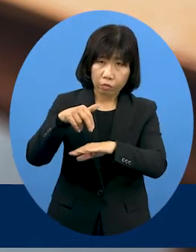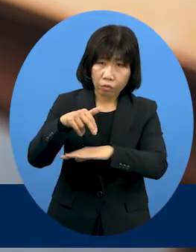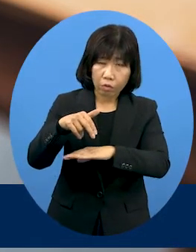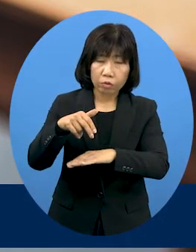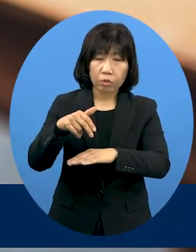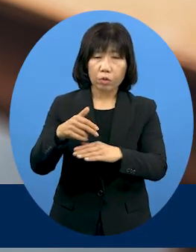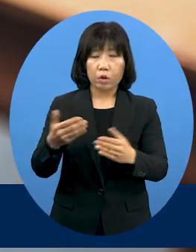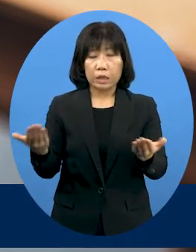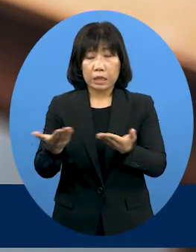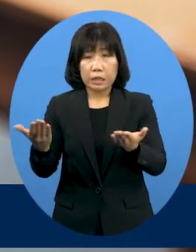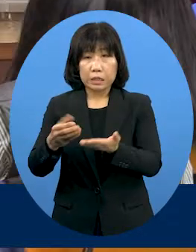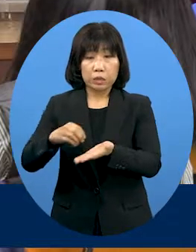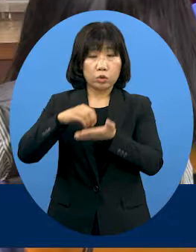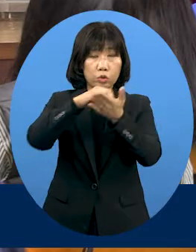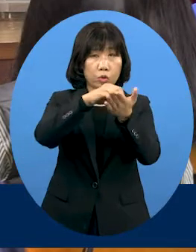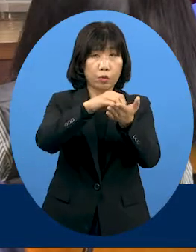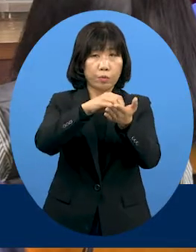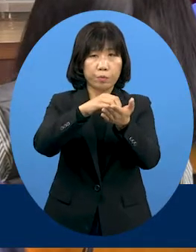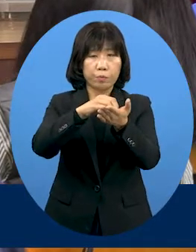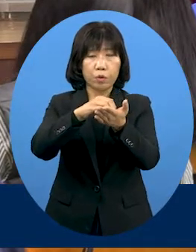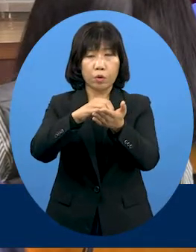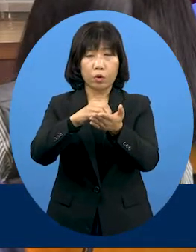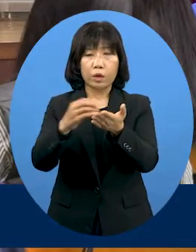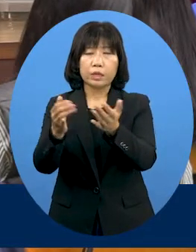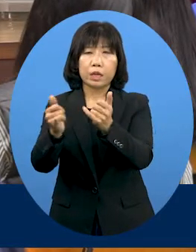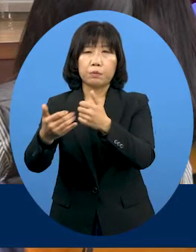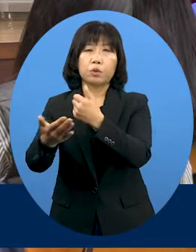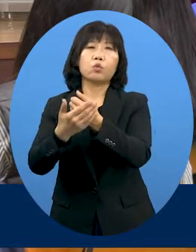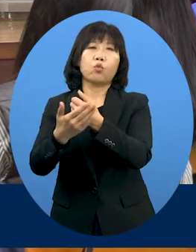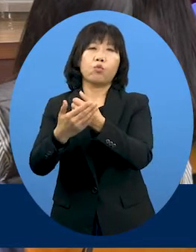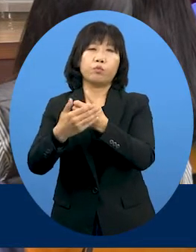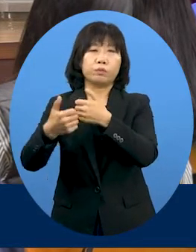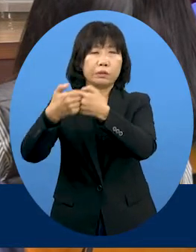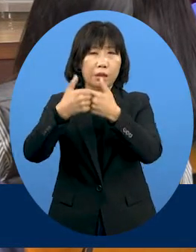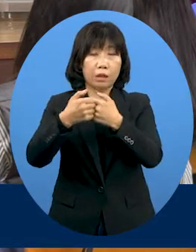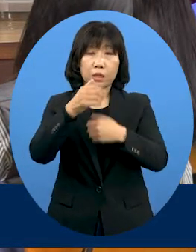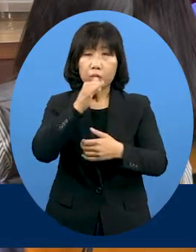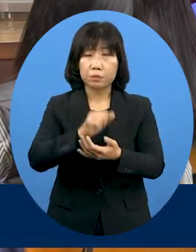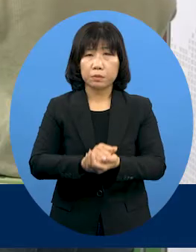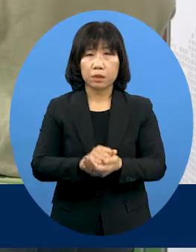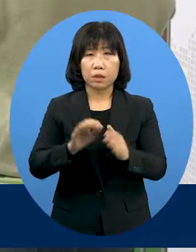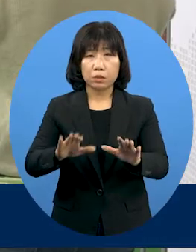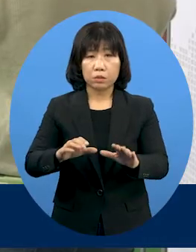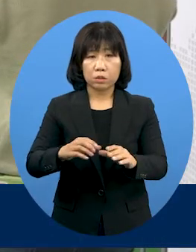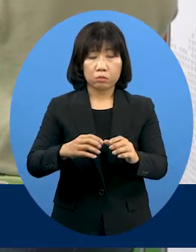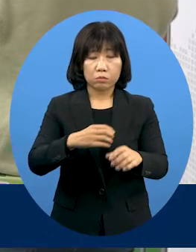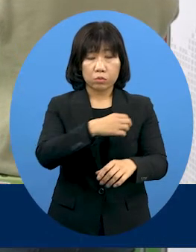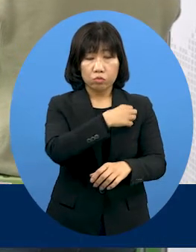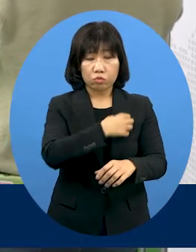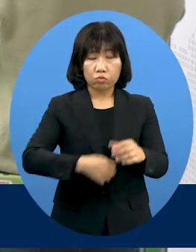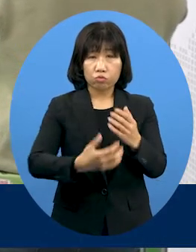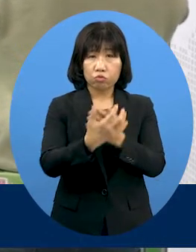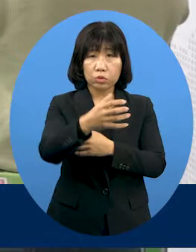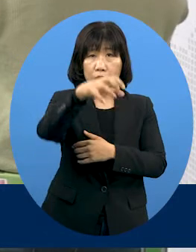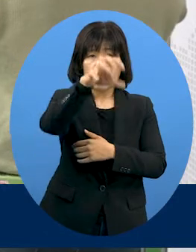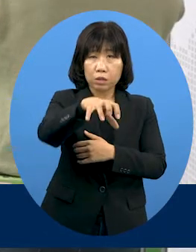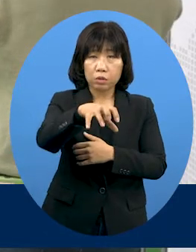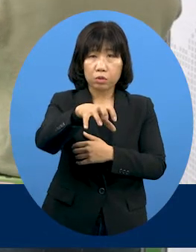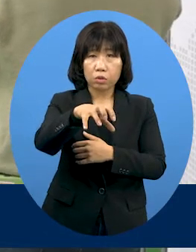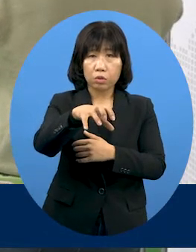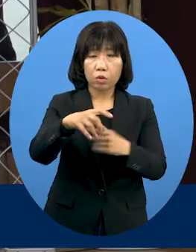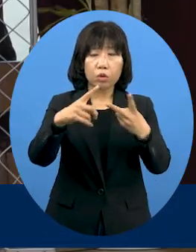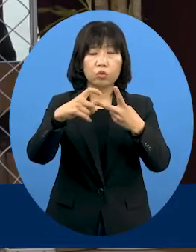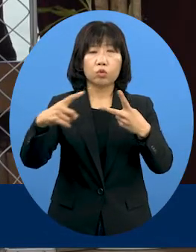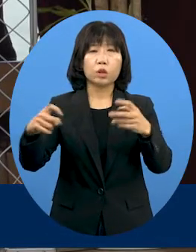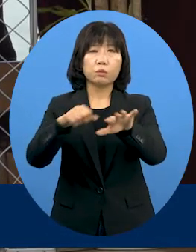나 혼자 걷기 챌린지 현직자 취업 멘토링 프로그램이 마련됐습니다 한편 11월 7일 고창 강당에서